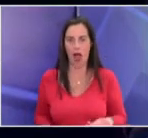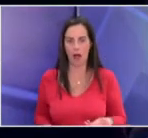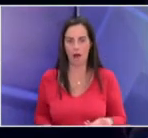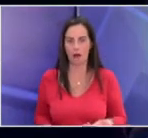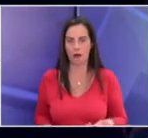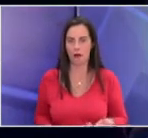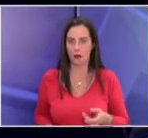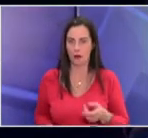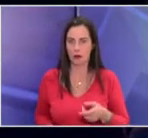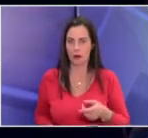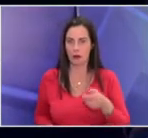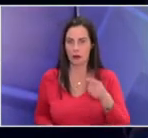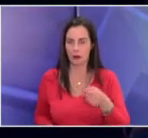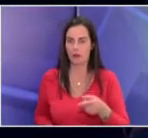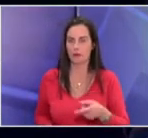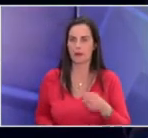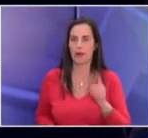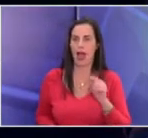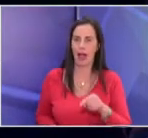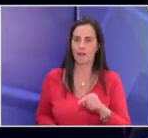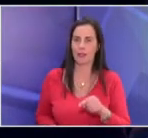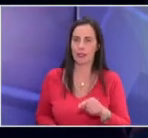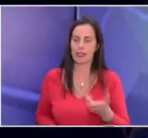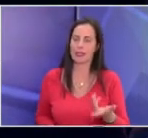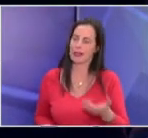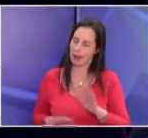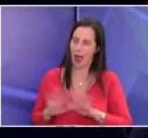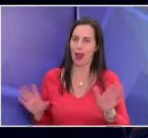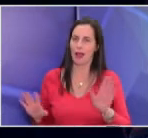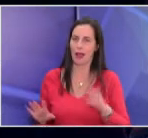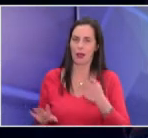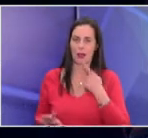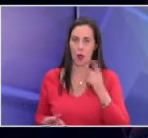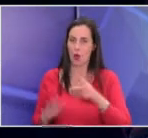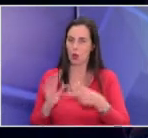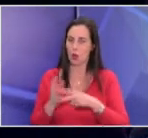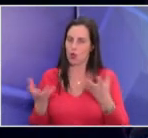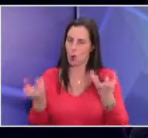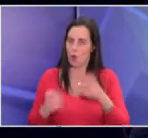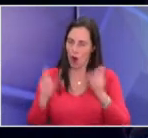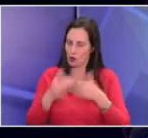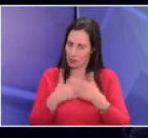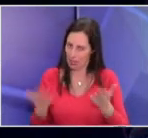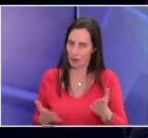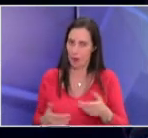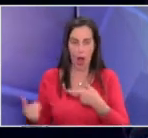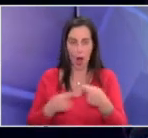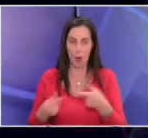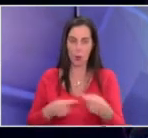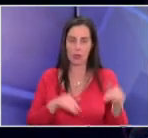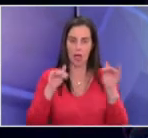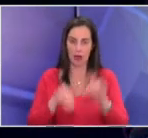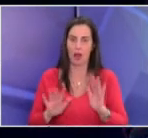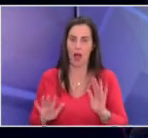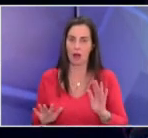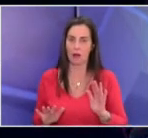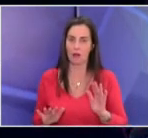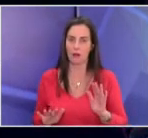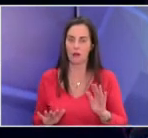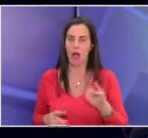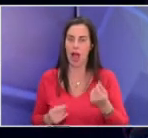הכי משתגע פה בישראל? אנחנו לא באמת עם. עם אחד אנחנו לא. אין דבר, תראה לי